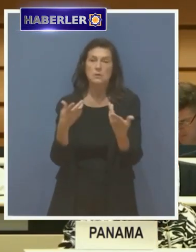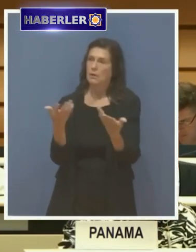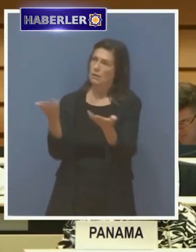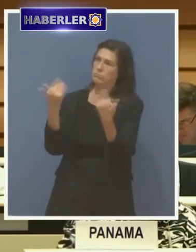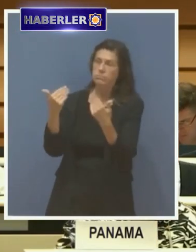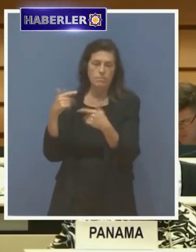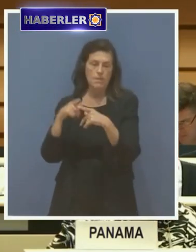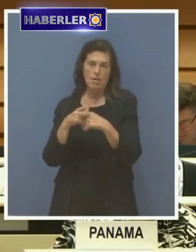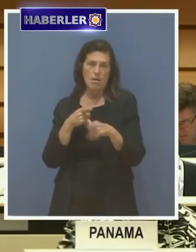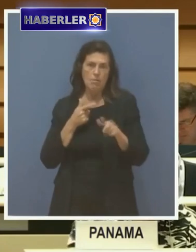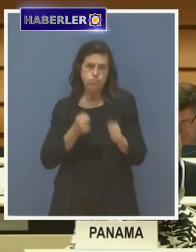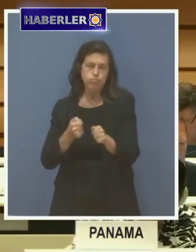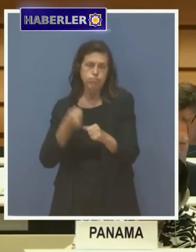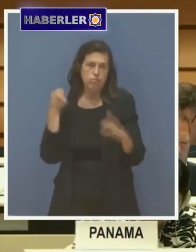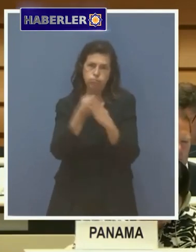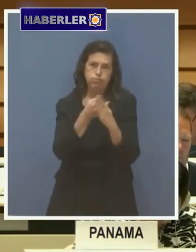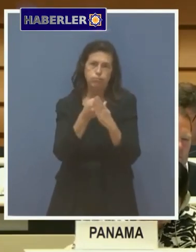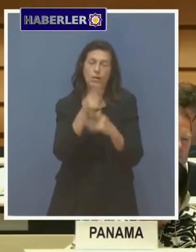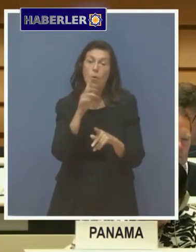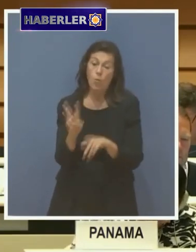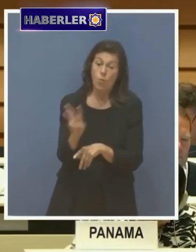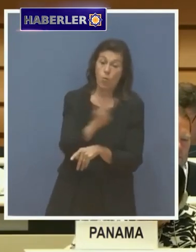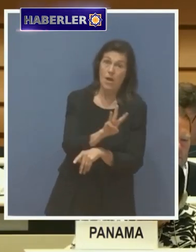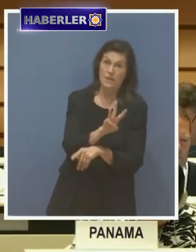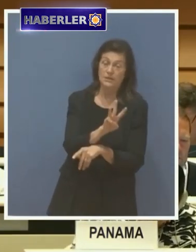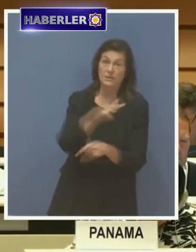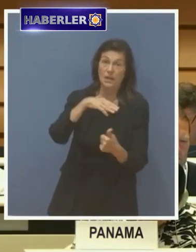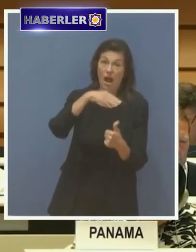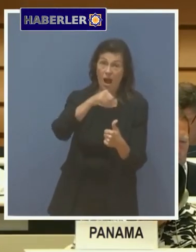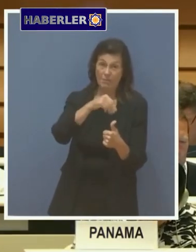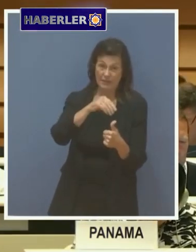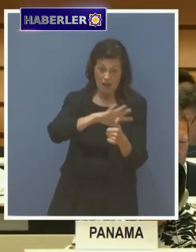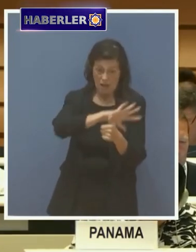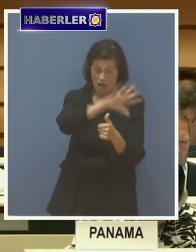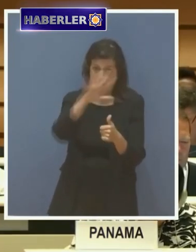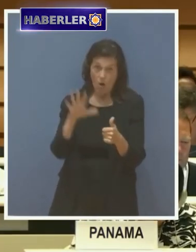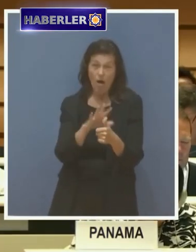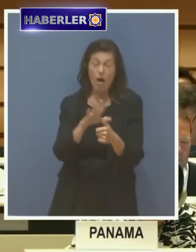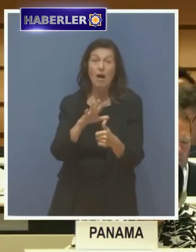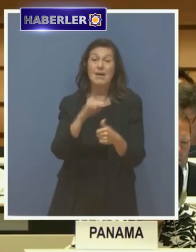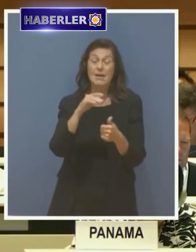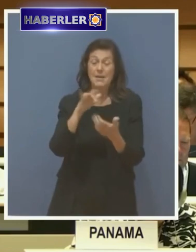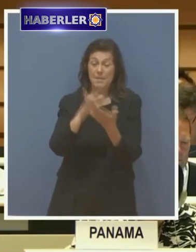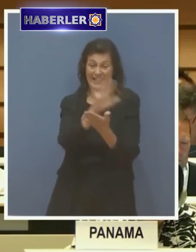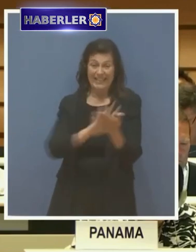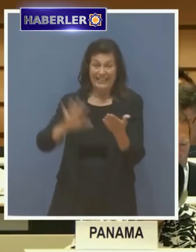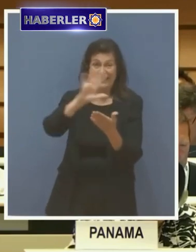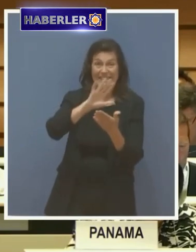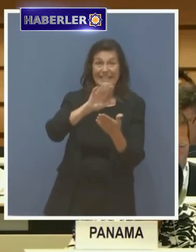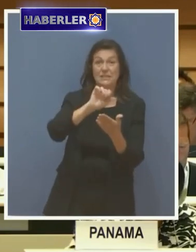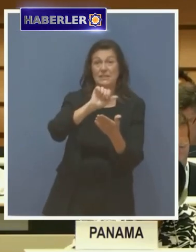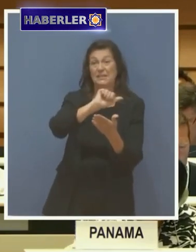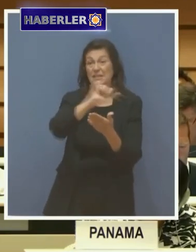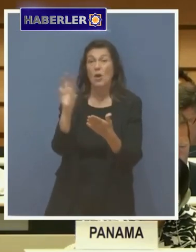kullanımında Nansen pasaportunun sürekliliğini düşünmelerinin nedenidir. Ancak 100 yıllık mücadele ve